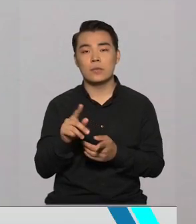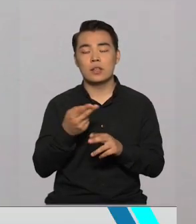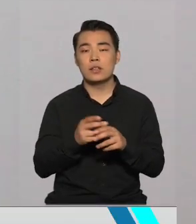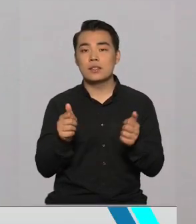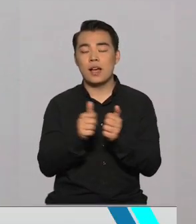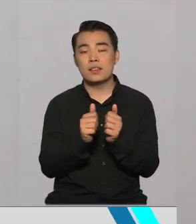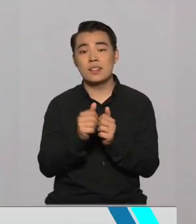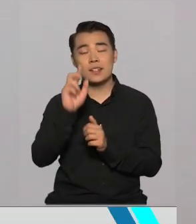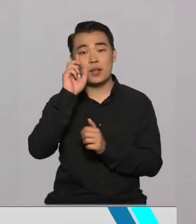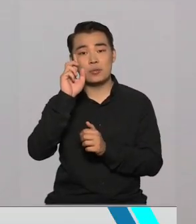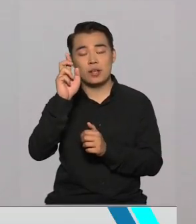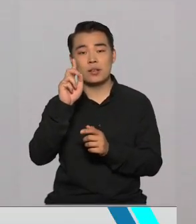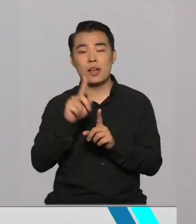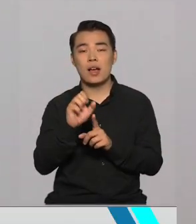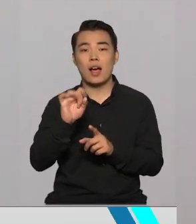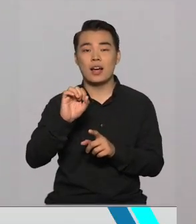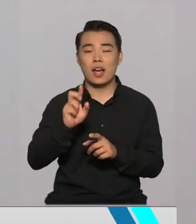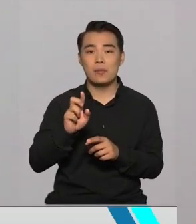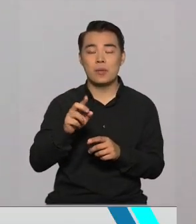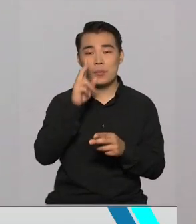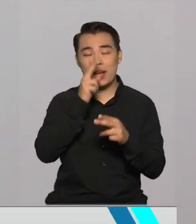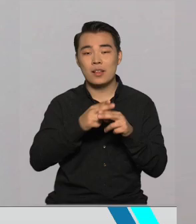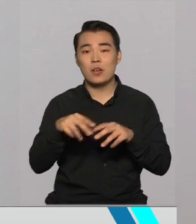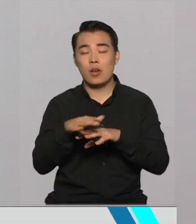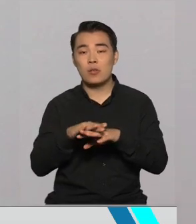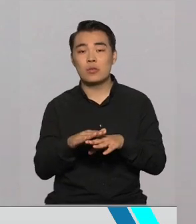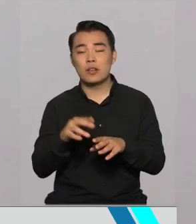соседние наши страны, да, вот, братские страны, будут